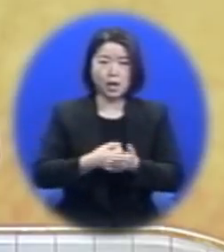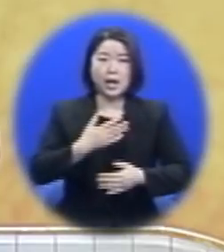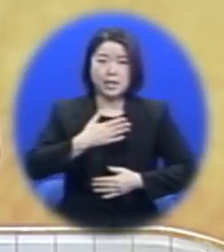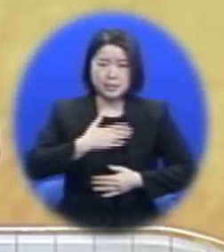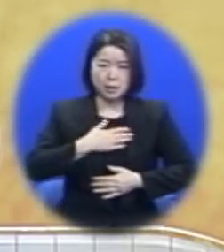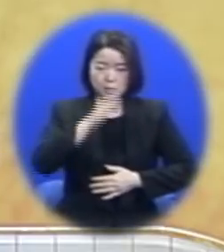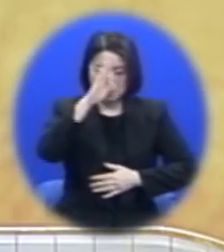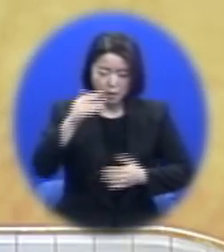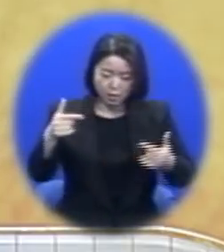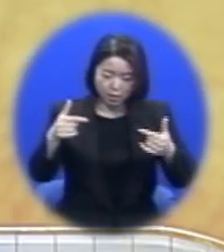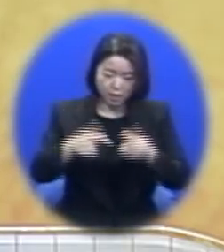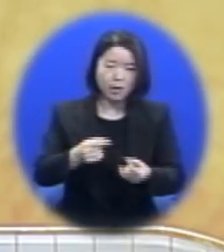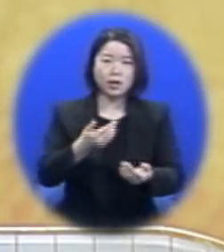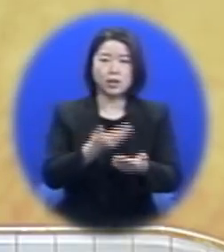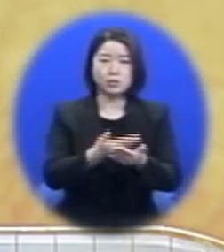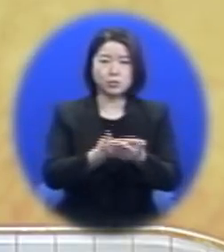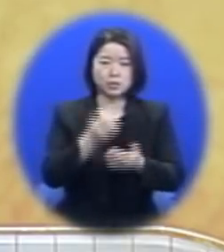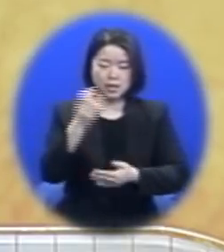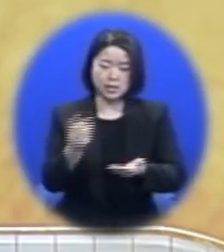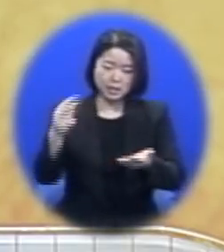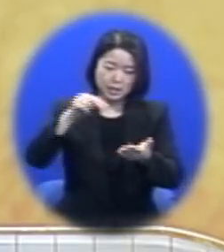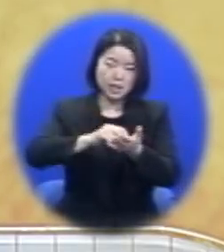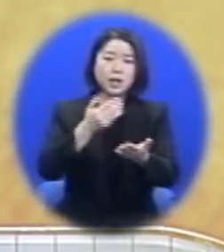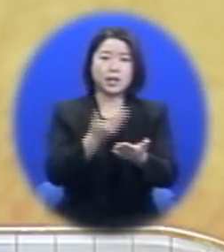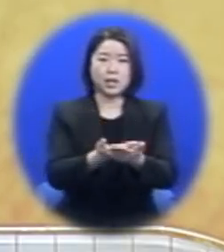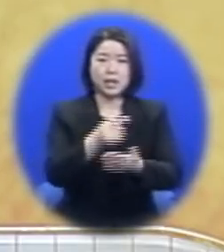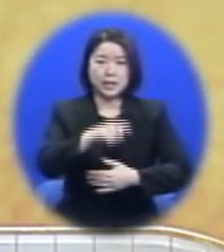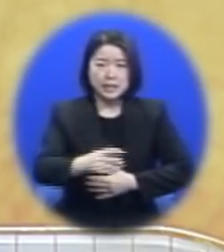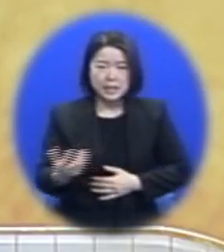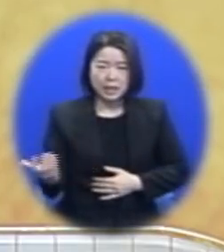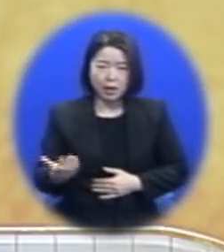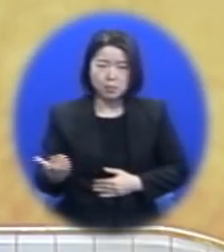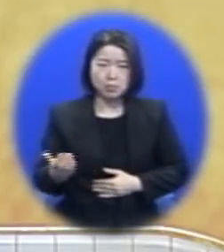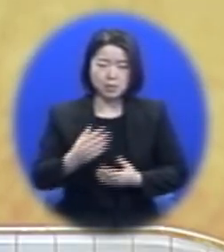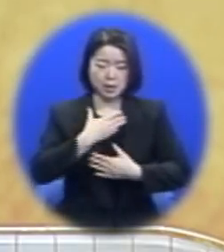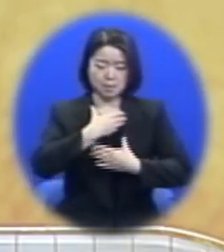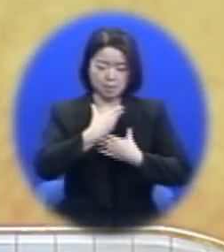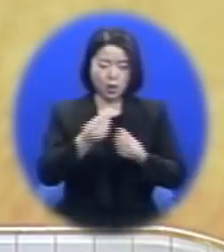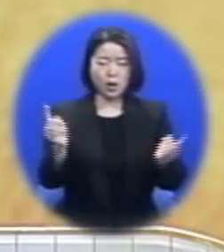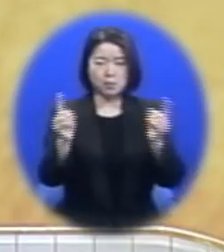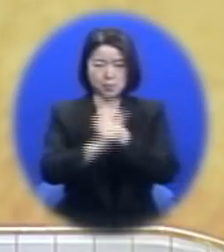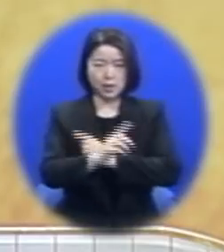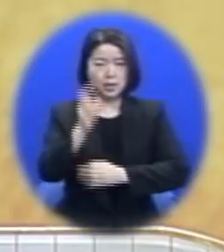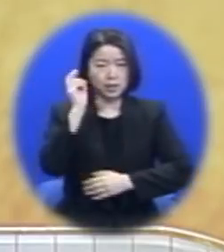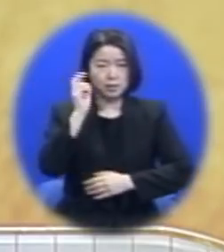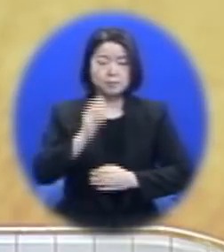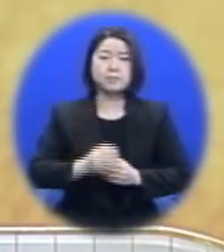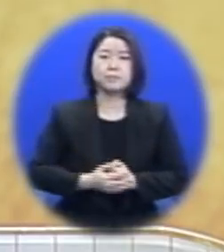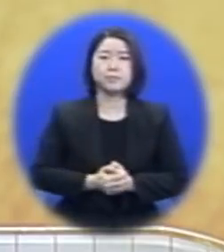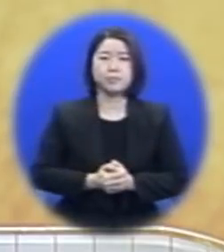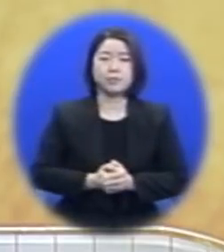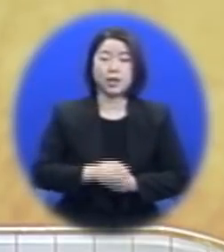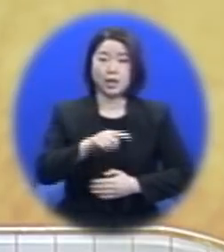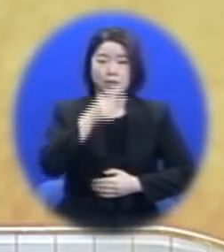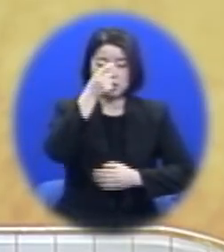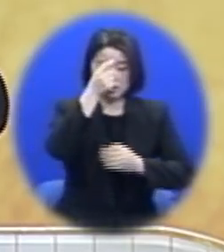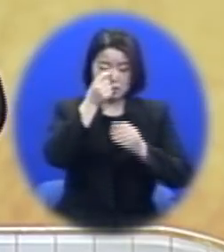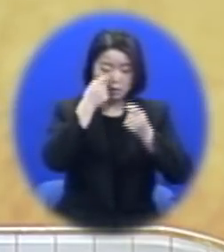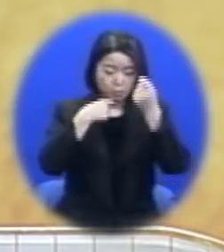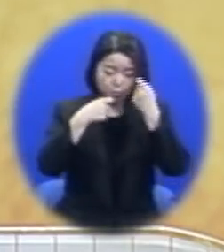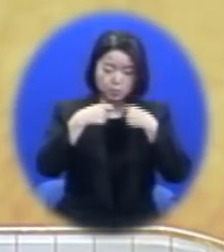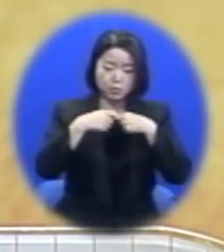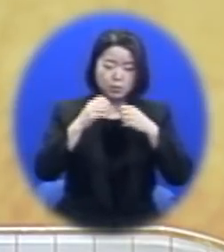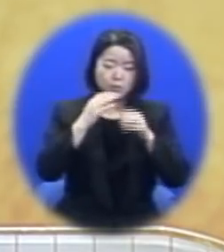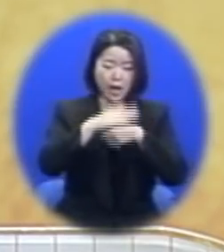주셔서 다시 일어나게 하여 주십시오. 이 아픔이 평안으로 바뀔 것입니다. 이렇게 눈물로 하나님